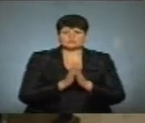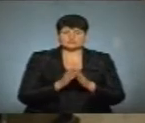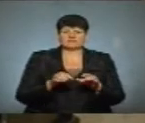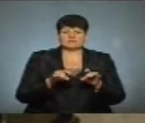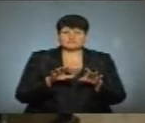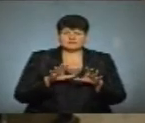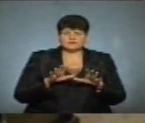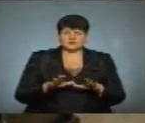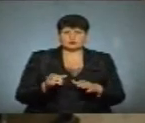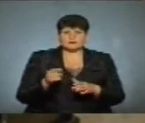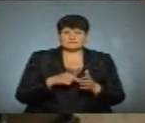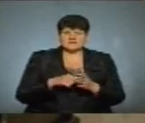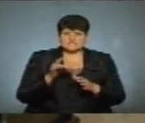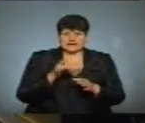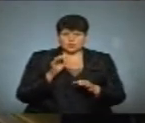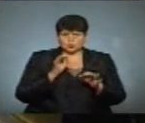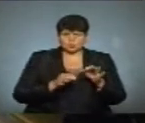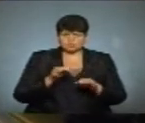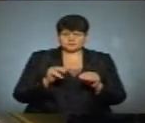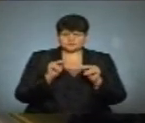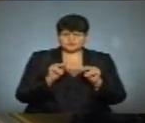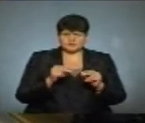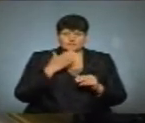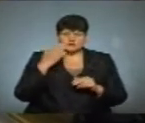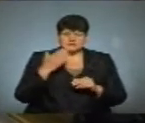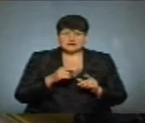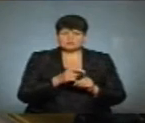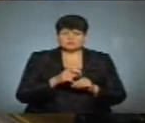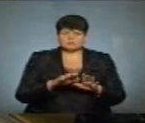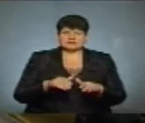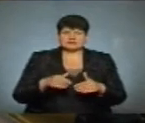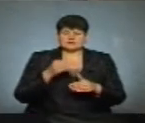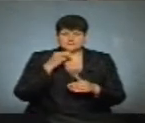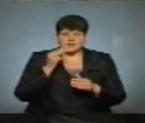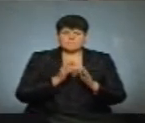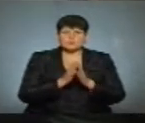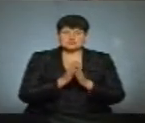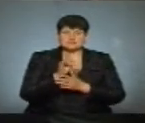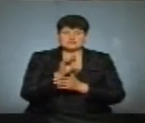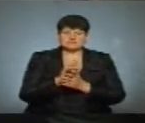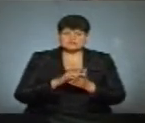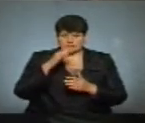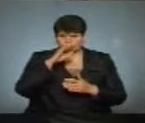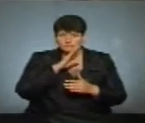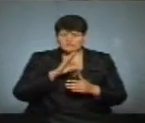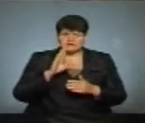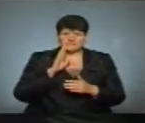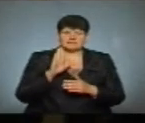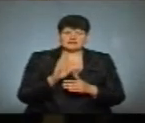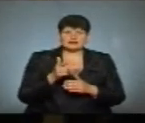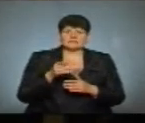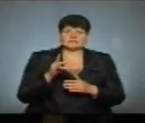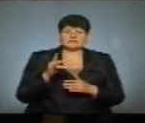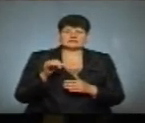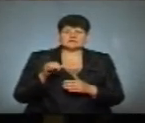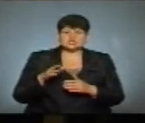Тернопільського міськрайонного суду справедливим. В останньому слові, яке надали обвинуваченим, вони просили вибачення у батьків Віталія Гнатишина.